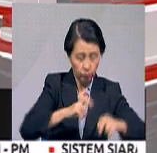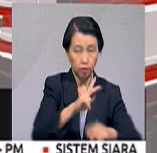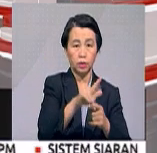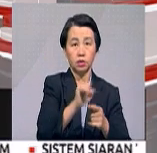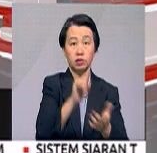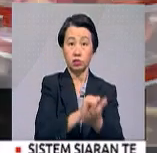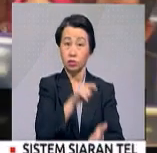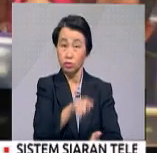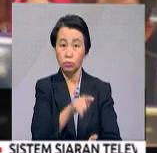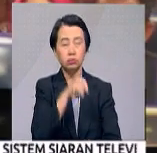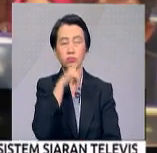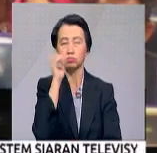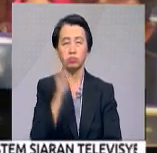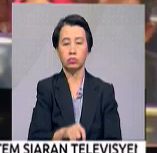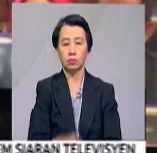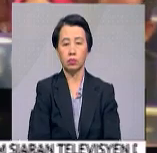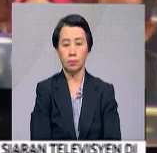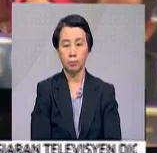berkenaan.